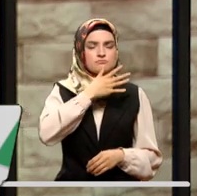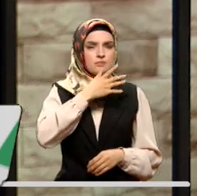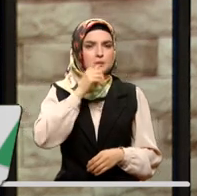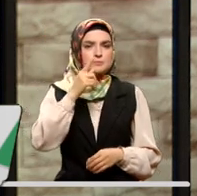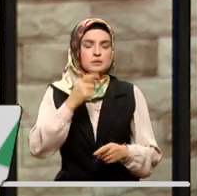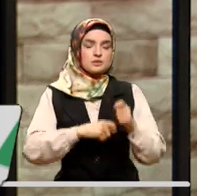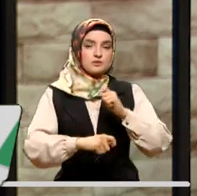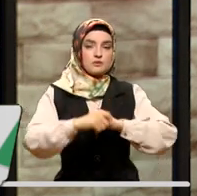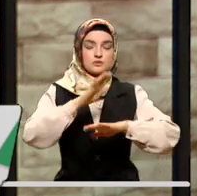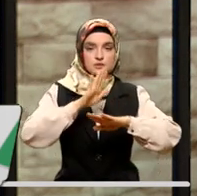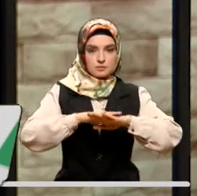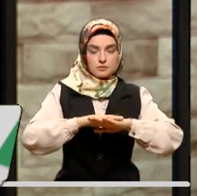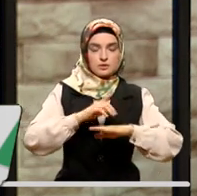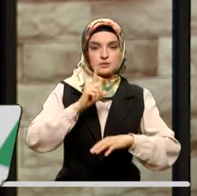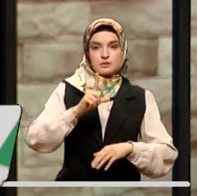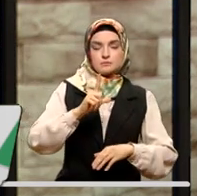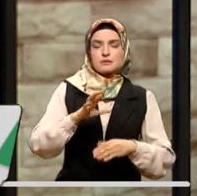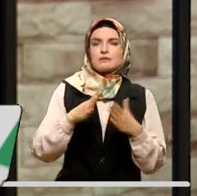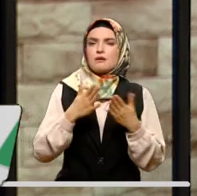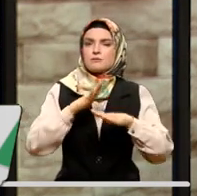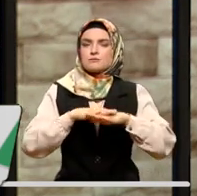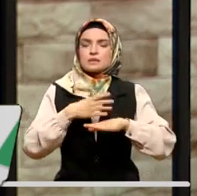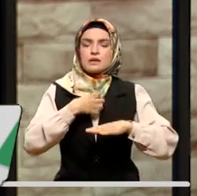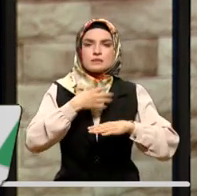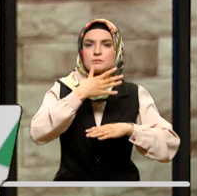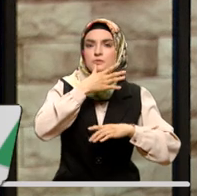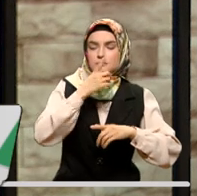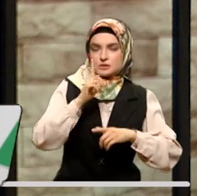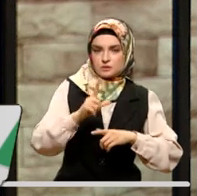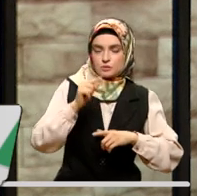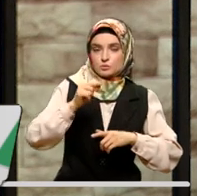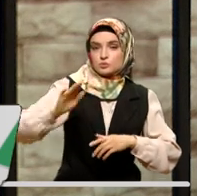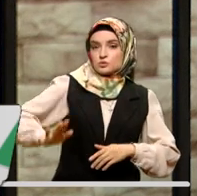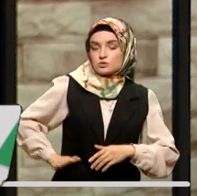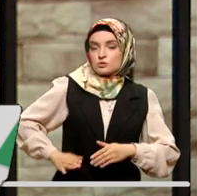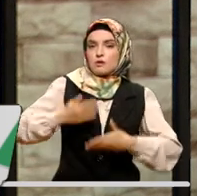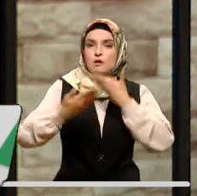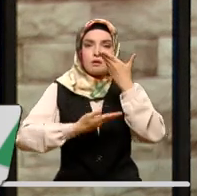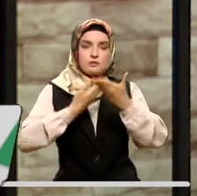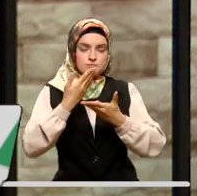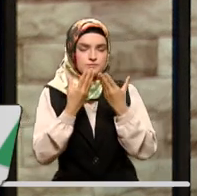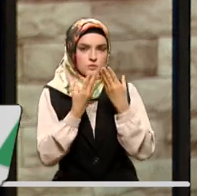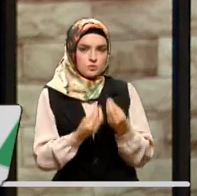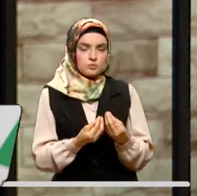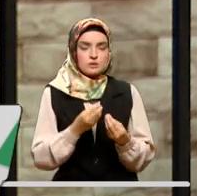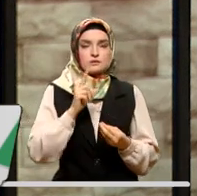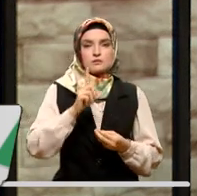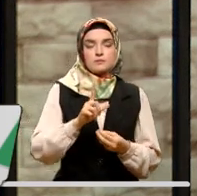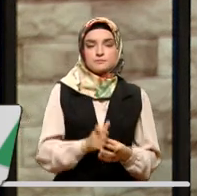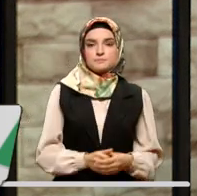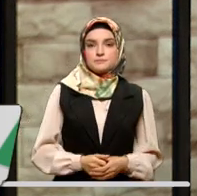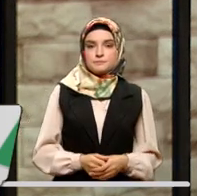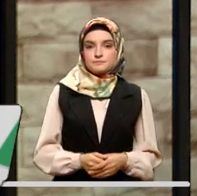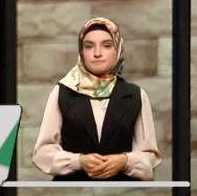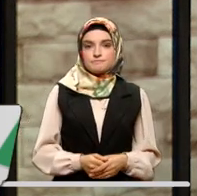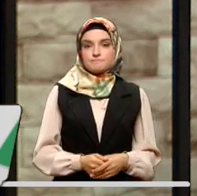Yani ne yaptıklarını kendileri de bilecekler ve bu çocuğa anlatabilecek seviyeye getirecekler. Yani işte biz